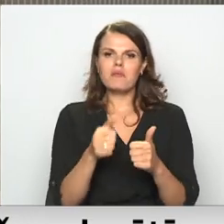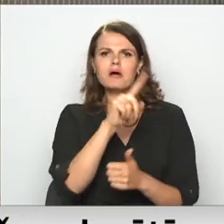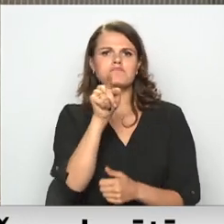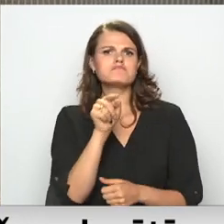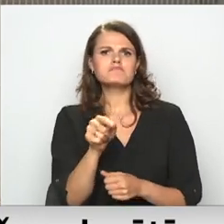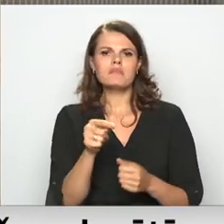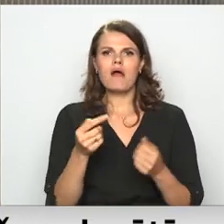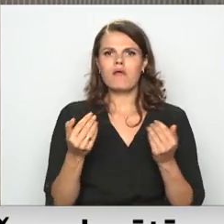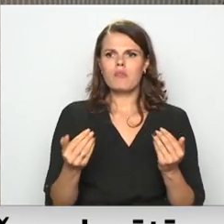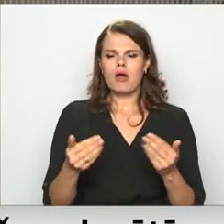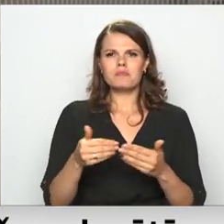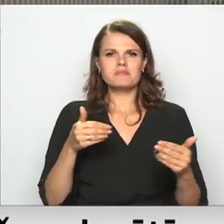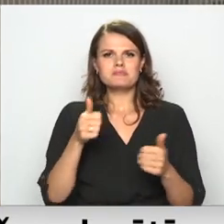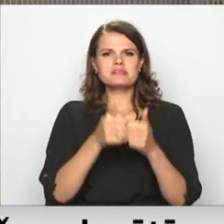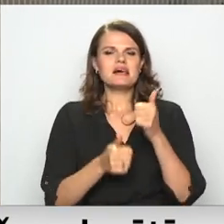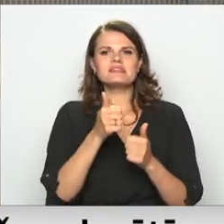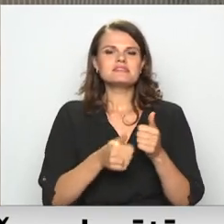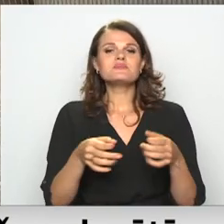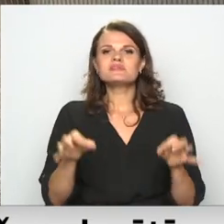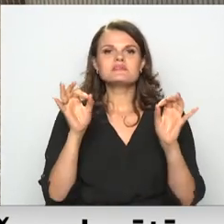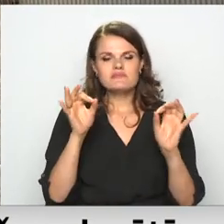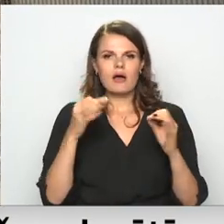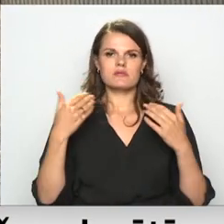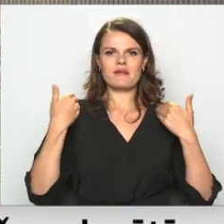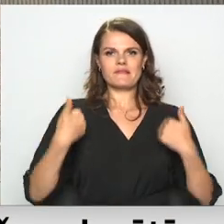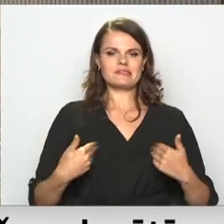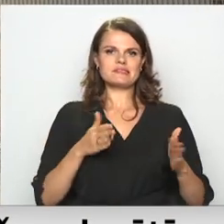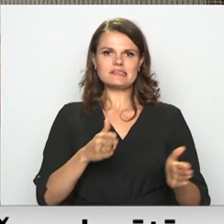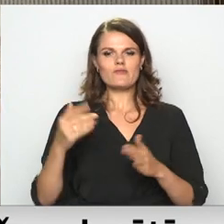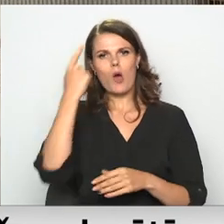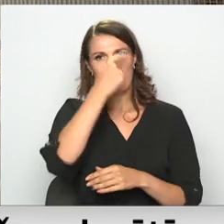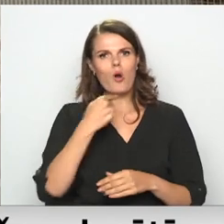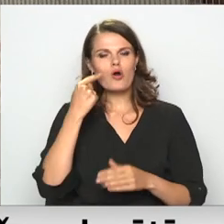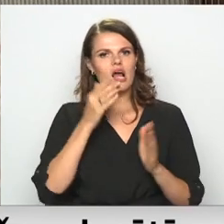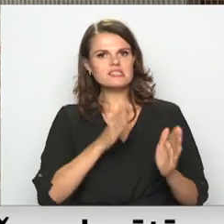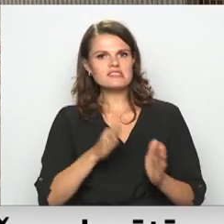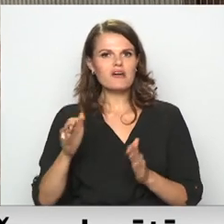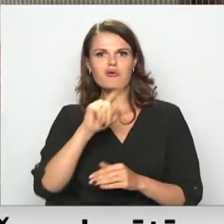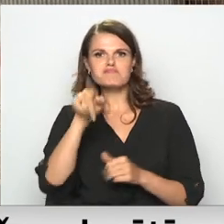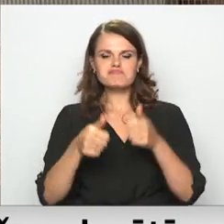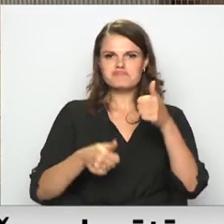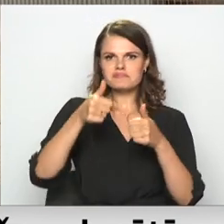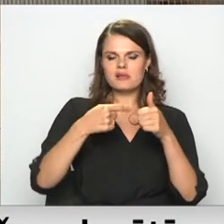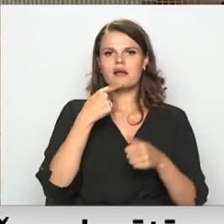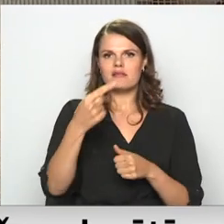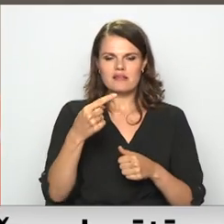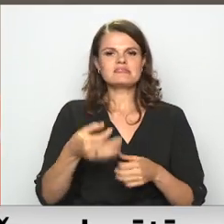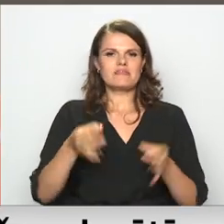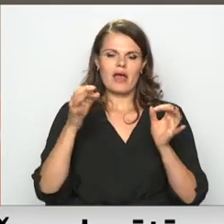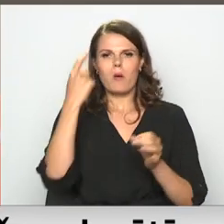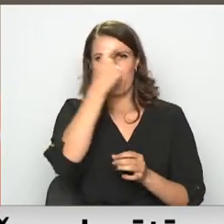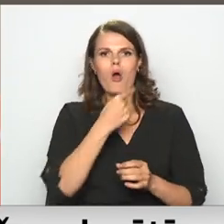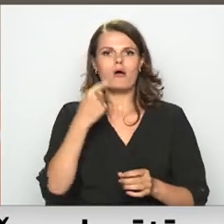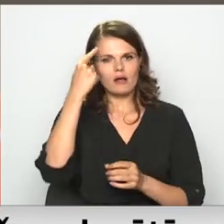ka šobrīd pirms sacensībām svarīgākais – fiziskā sagatavotība vai morāli sagatavoties – treneris atzīst pēdējais.